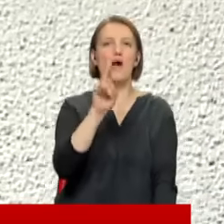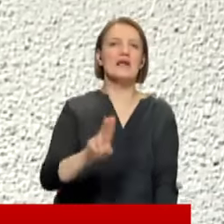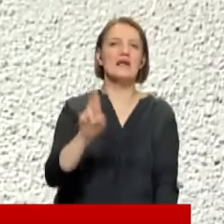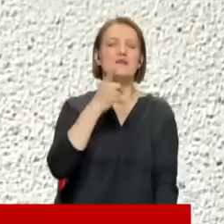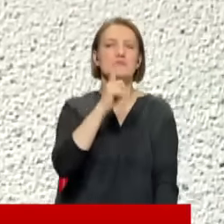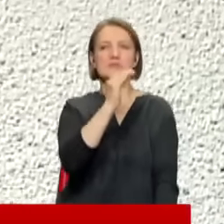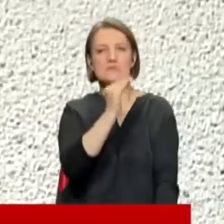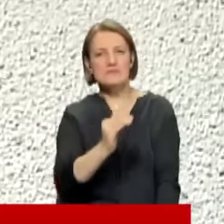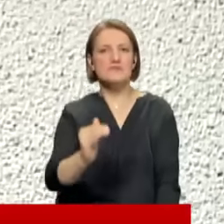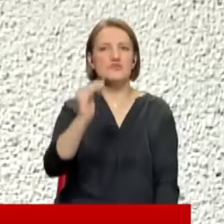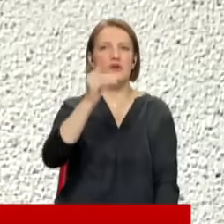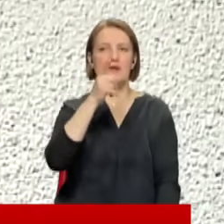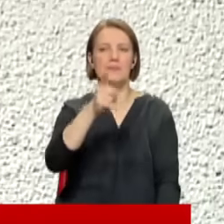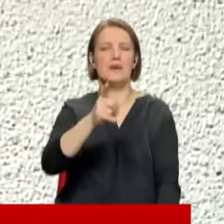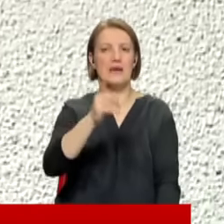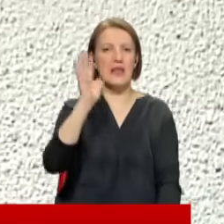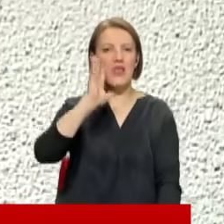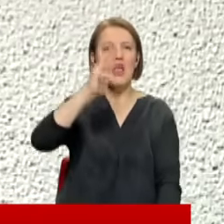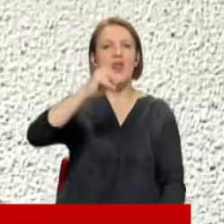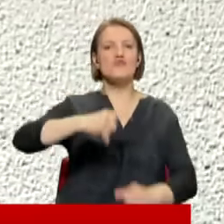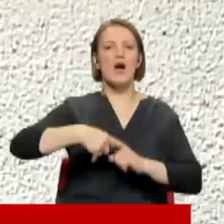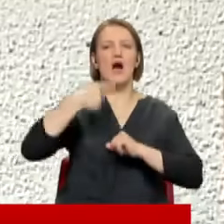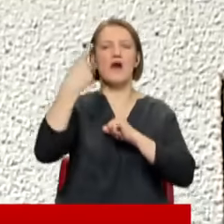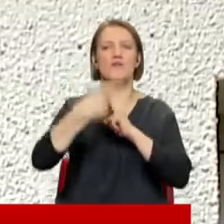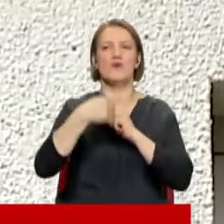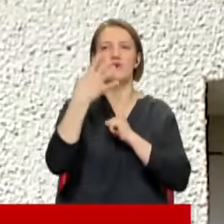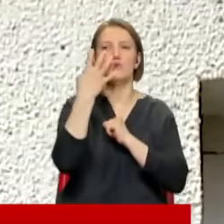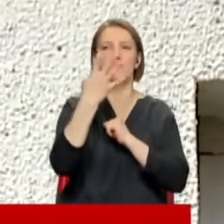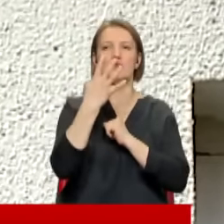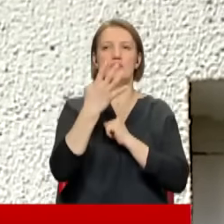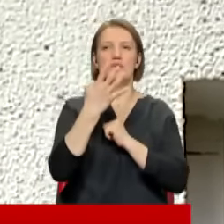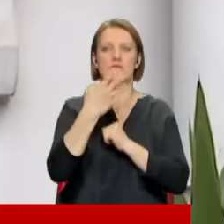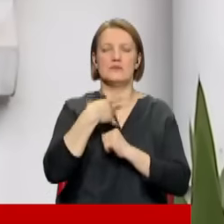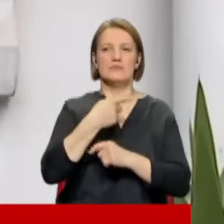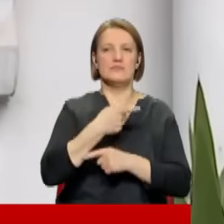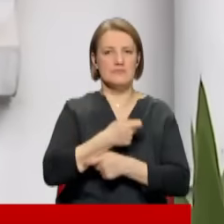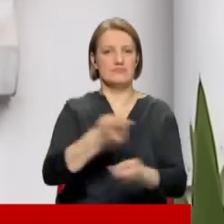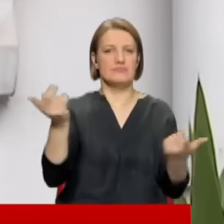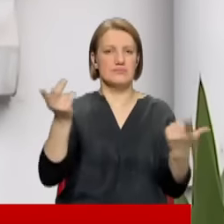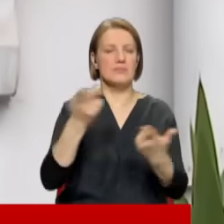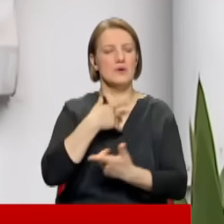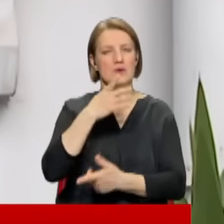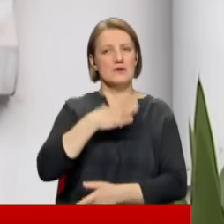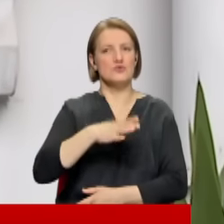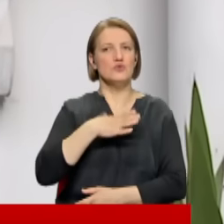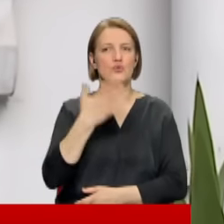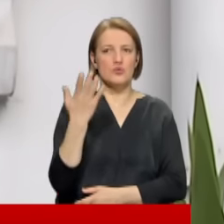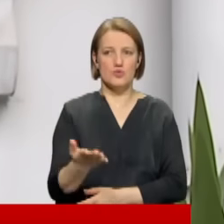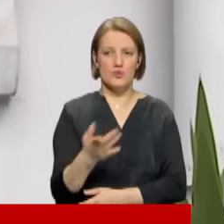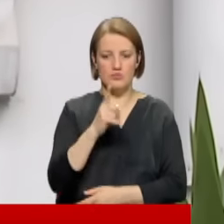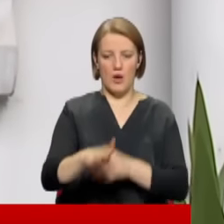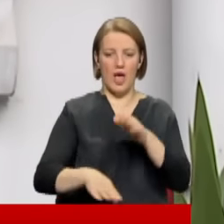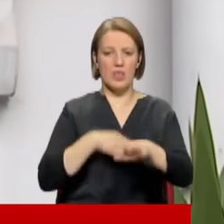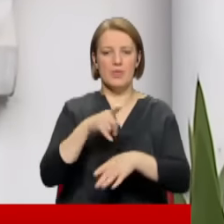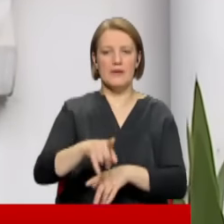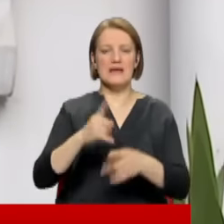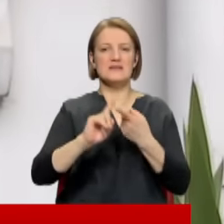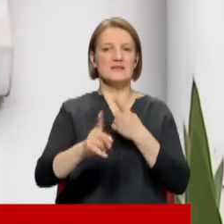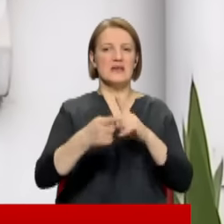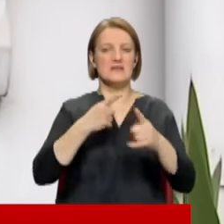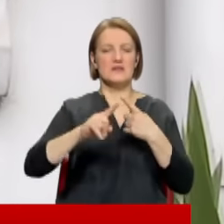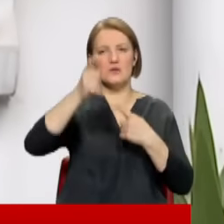bin liraya çıkarıp gelecek hafta dağıtmasını öneriyorum. Bu adımın atılmasıyla siyasetin